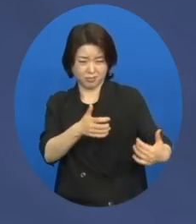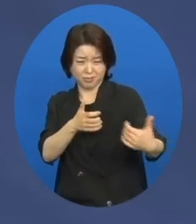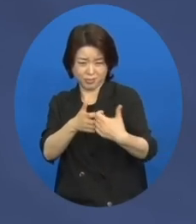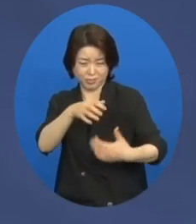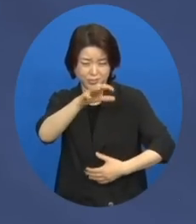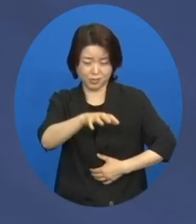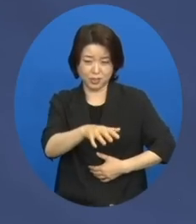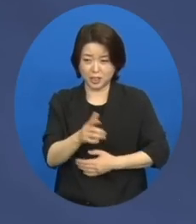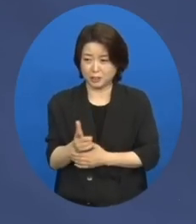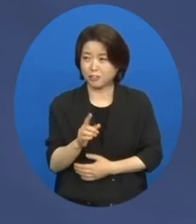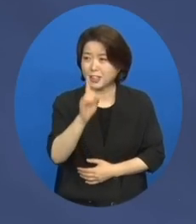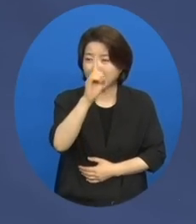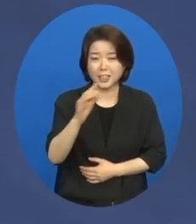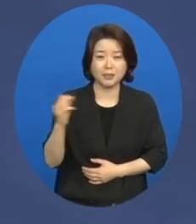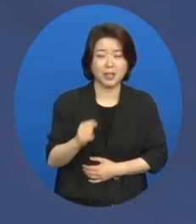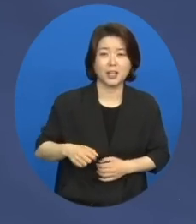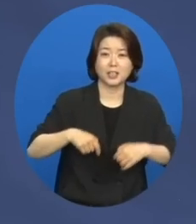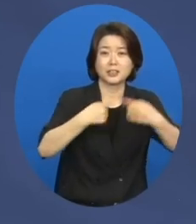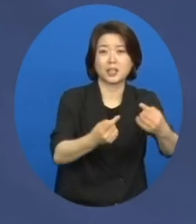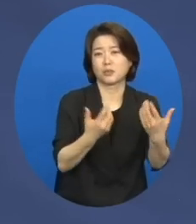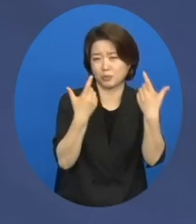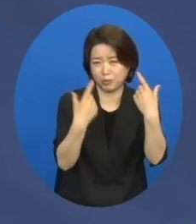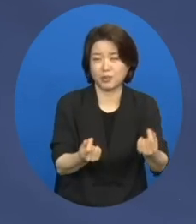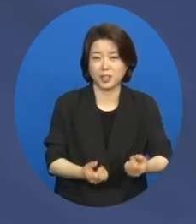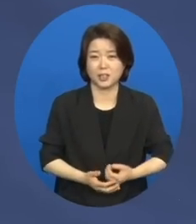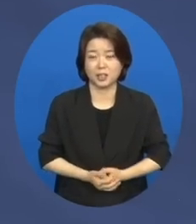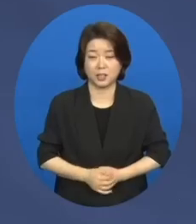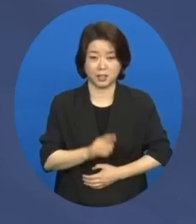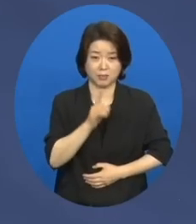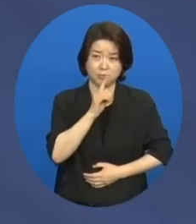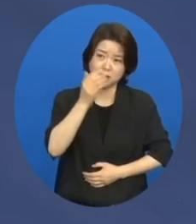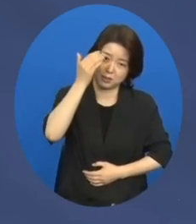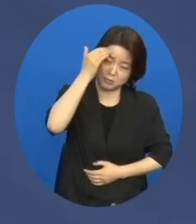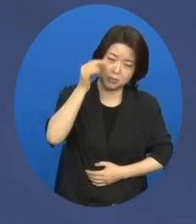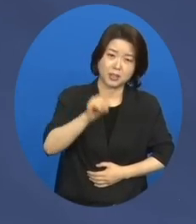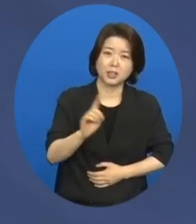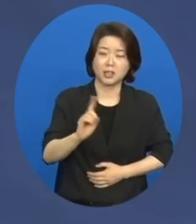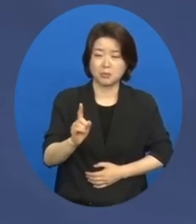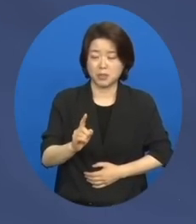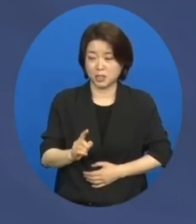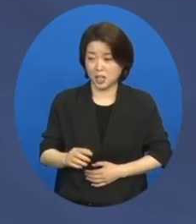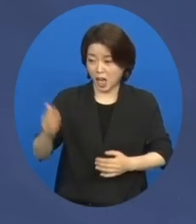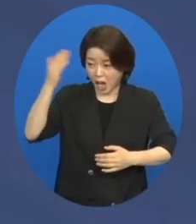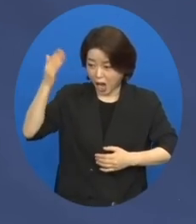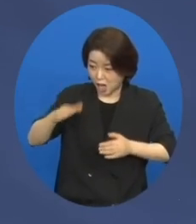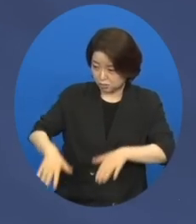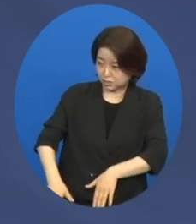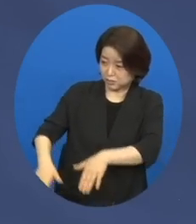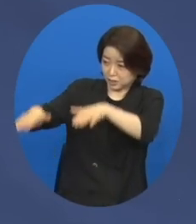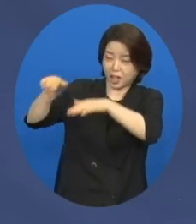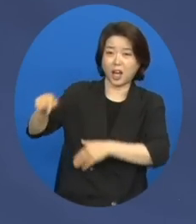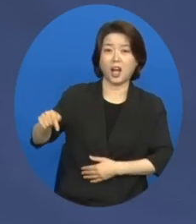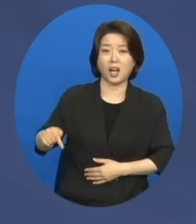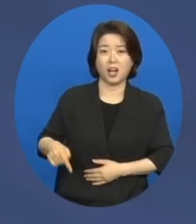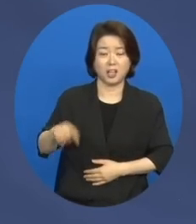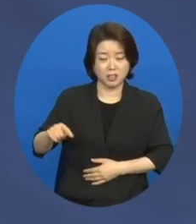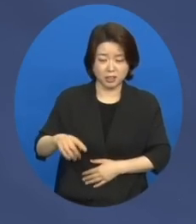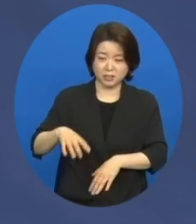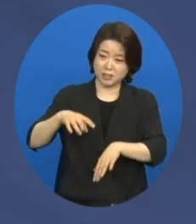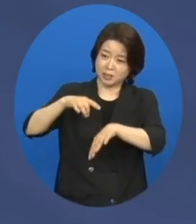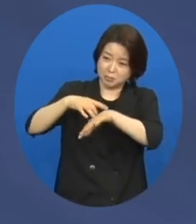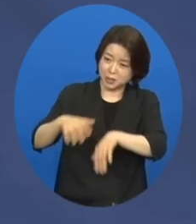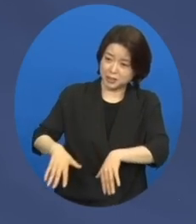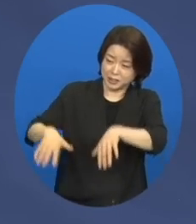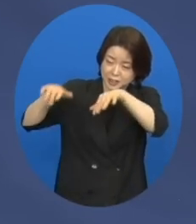그럼 거기서 뭐 언어 장벽부터 시작해서 생각해 보세요. 신토불인데 내 나라 내 땅에서 여기서 뼈가 자라고,